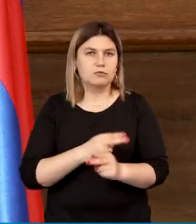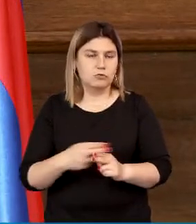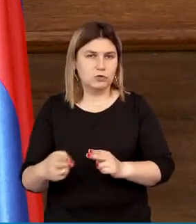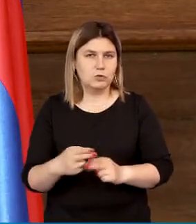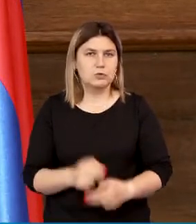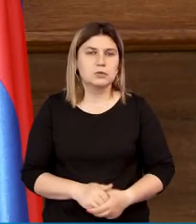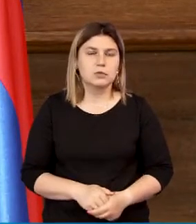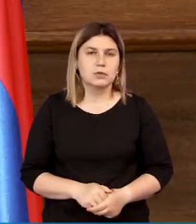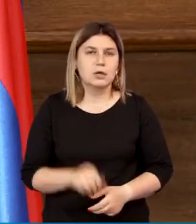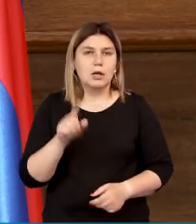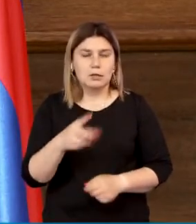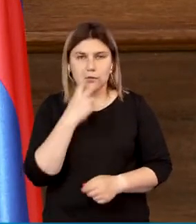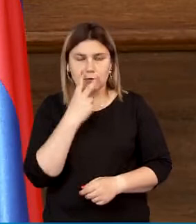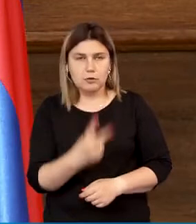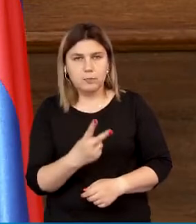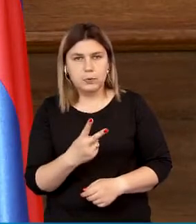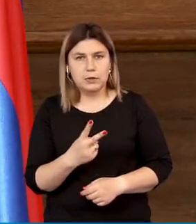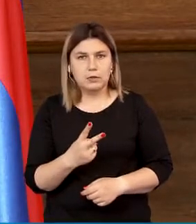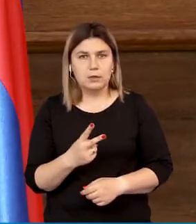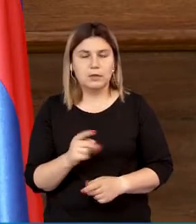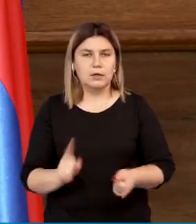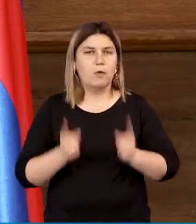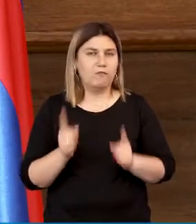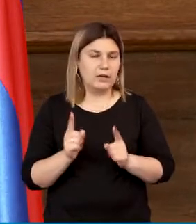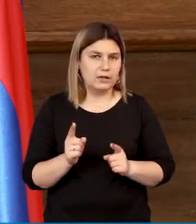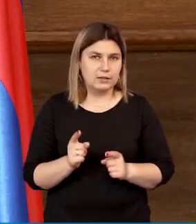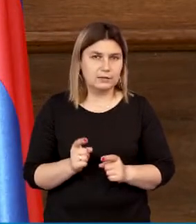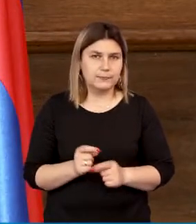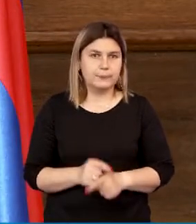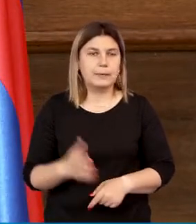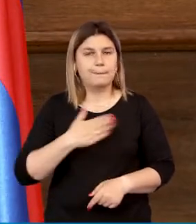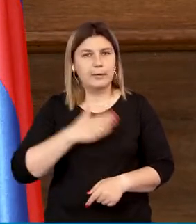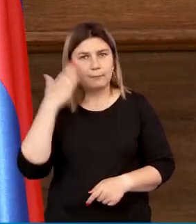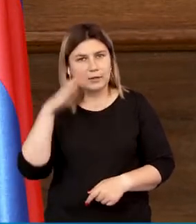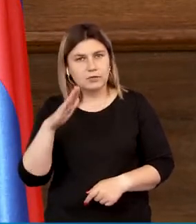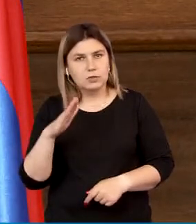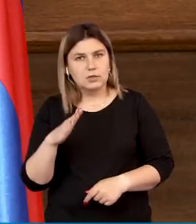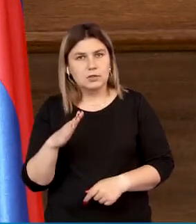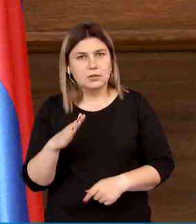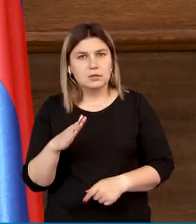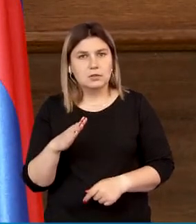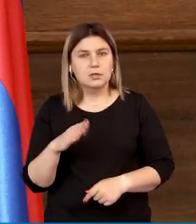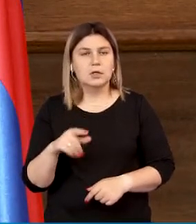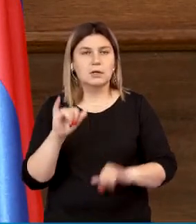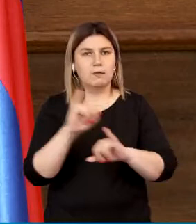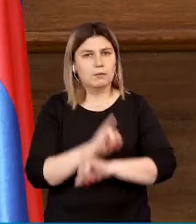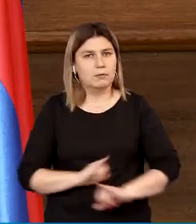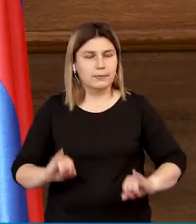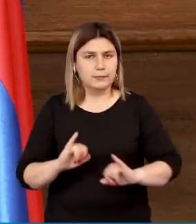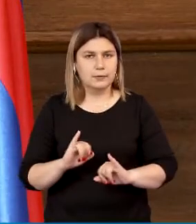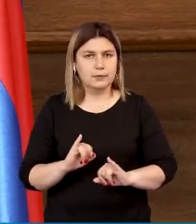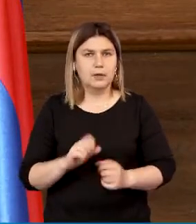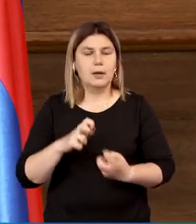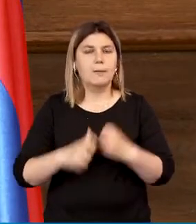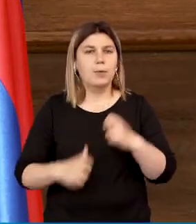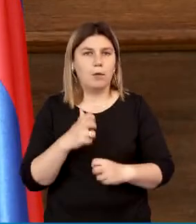Więc zwróćcie na to uwagę. Mam nadzieję, że unikniemy